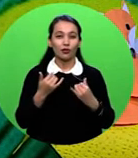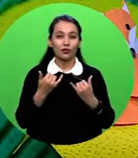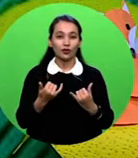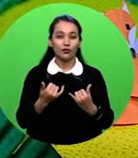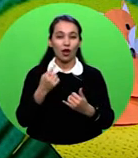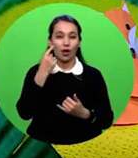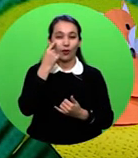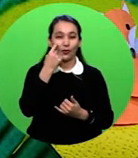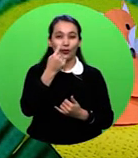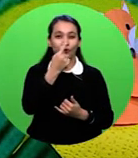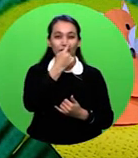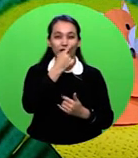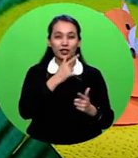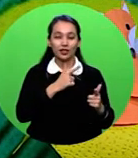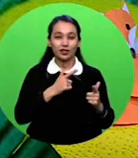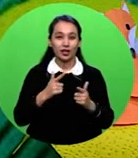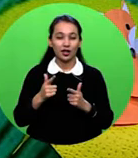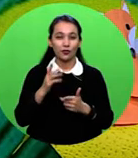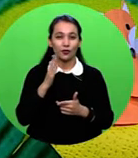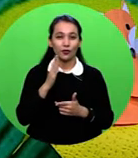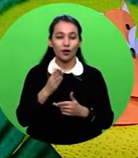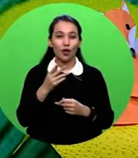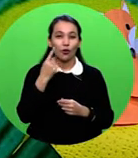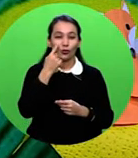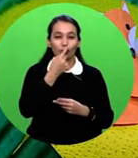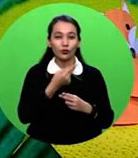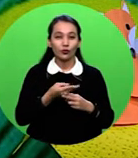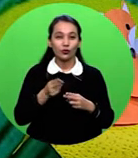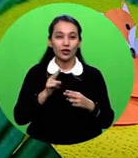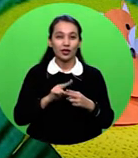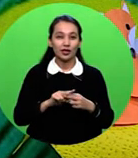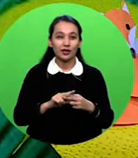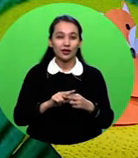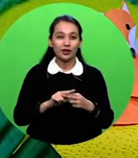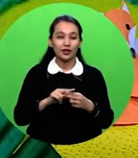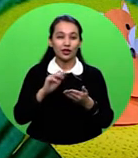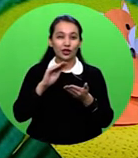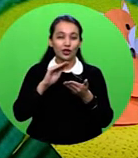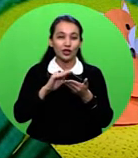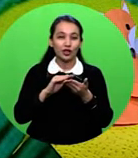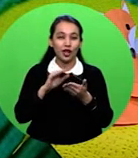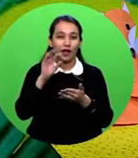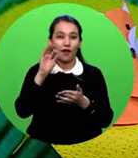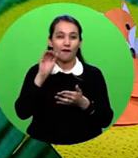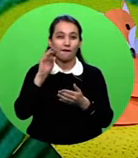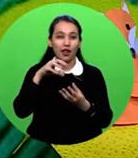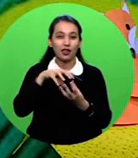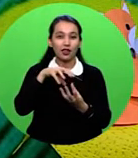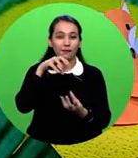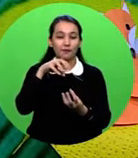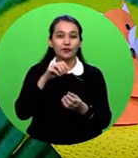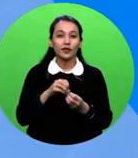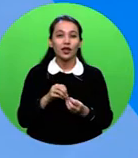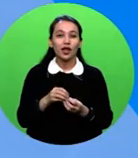endi ko'z qismini chizamiz. Ko'z qismi uchun ham kichkinagina avval shakli